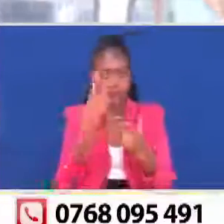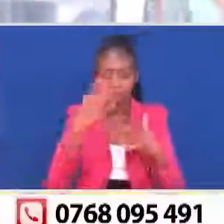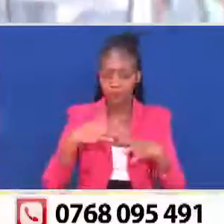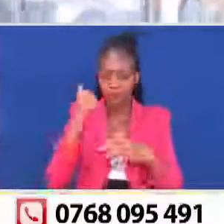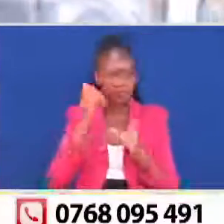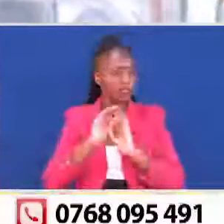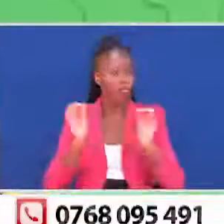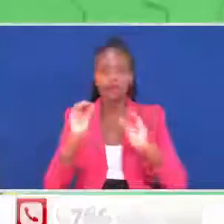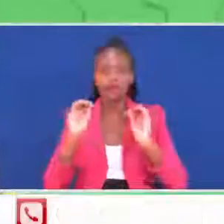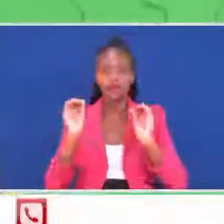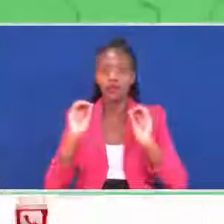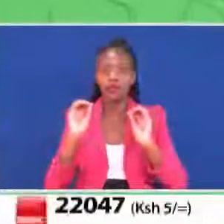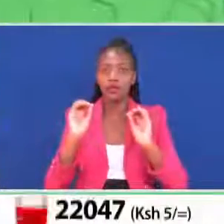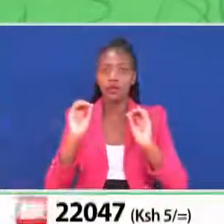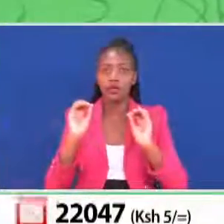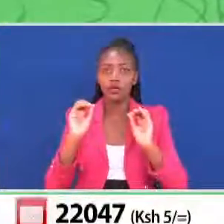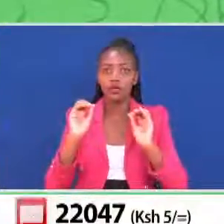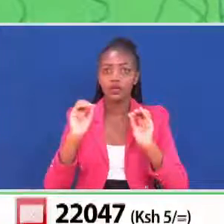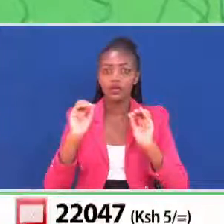kama hiyo sijaisikia. Na corona